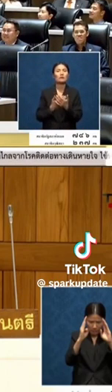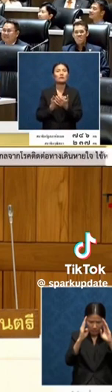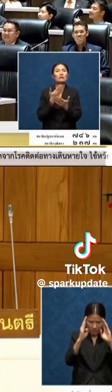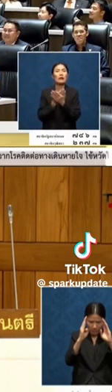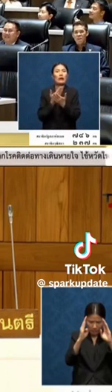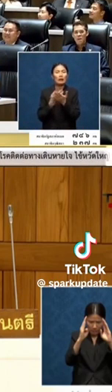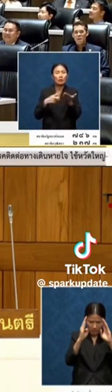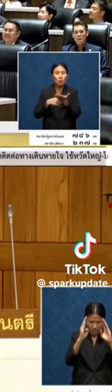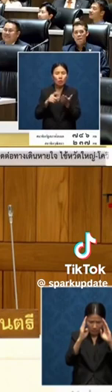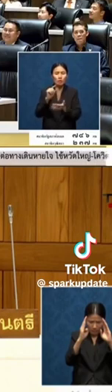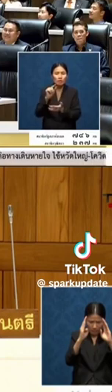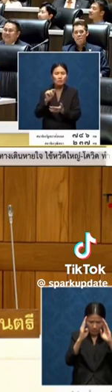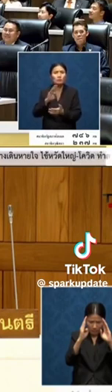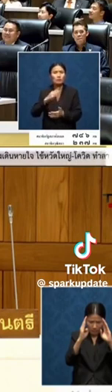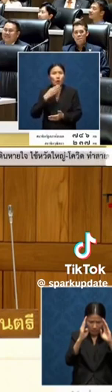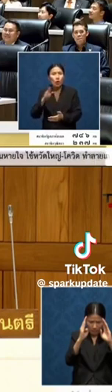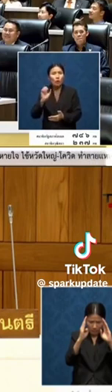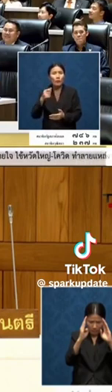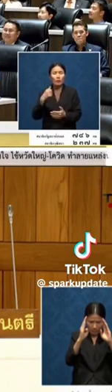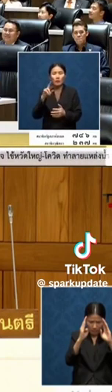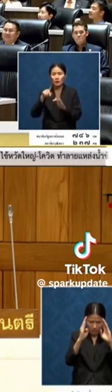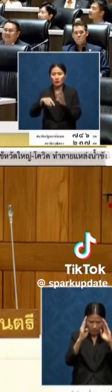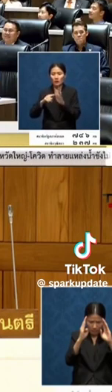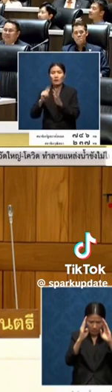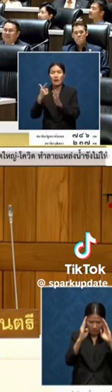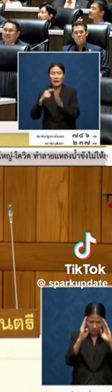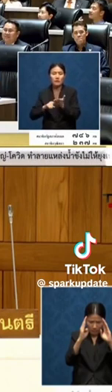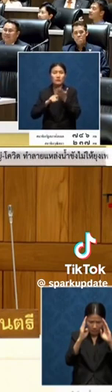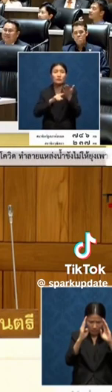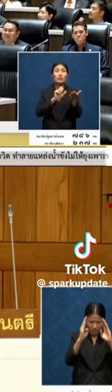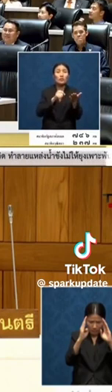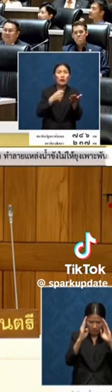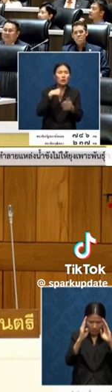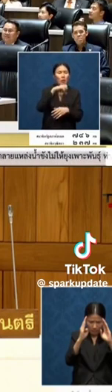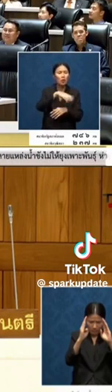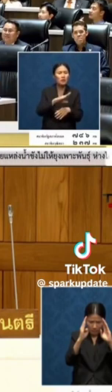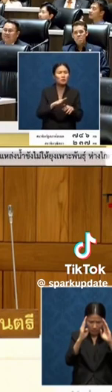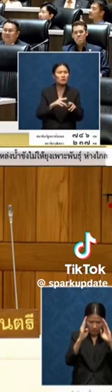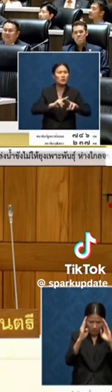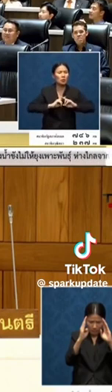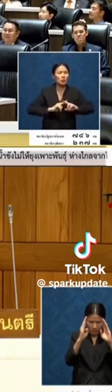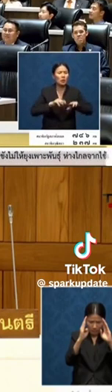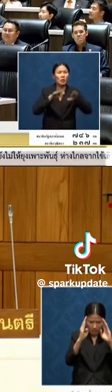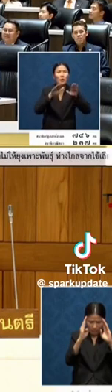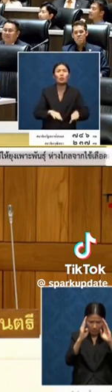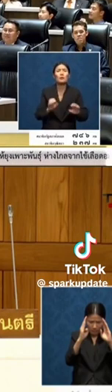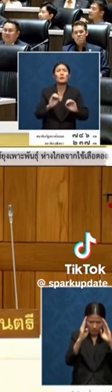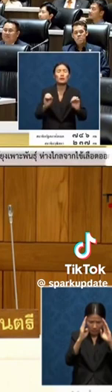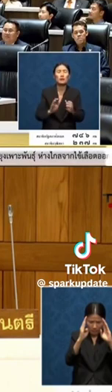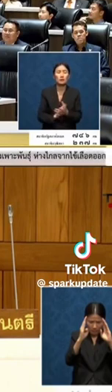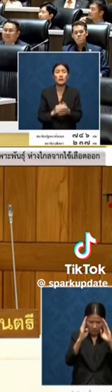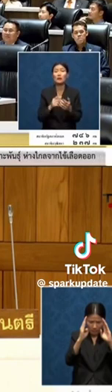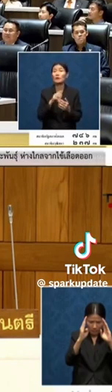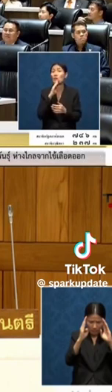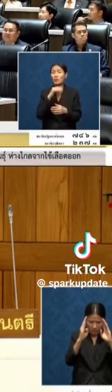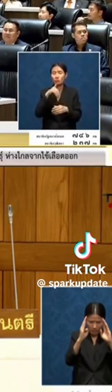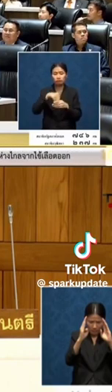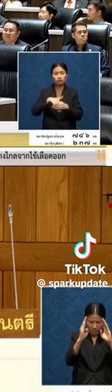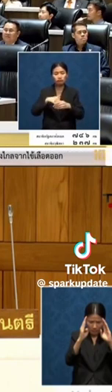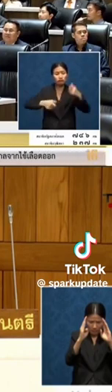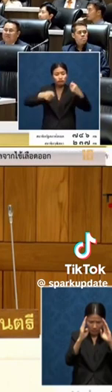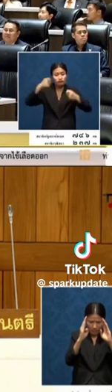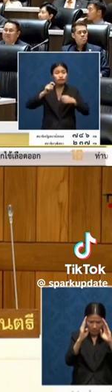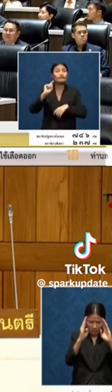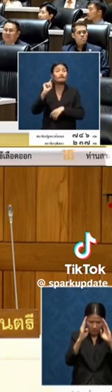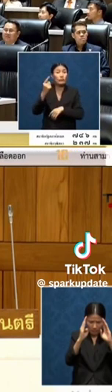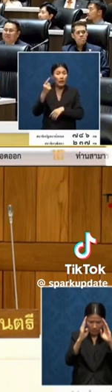มันสูงสุดไม่เกิน45บาทเอกชนเขาไม่ลดให้ท่านด้วยการเจรจาแน่ส่วนหากท่านจะนำไปประมูลใหม่ด้วยเงื่อนไขใหม่20บาทต